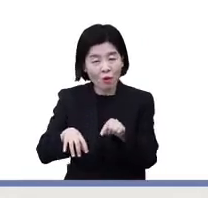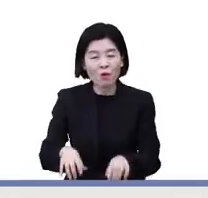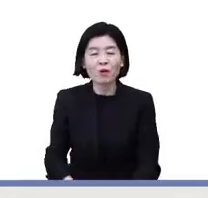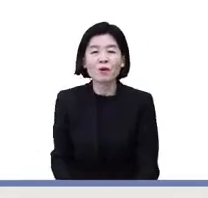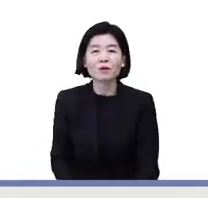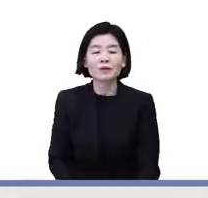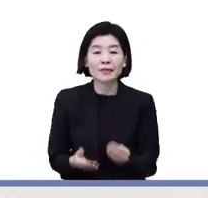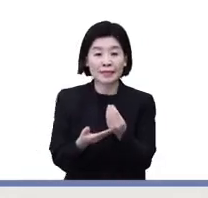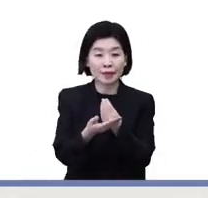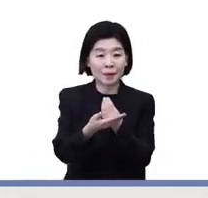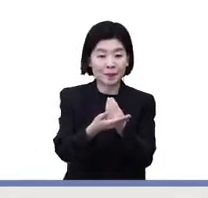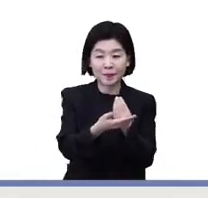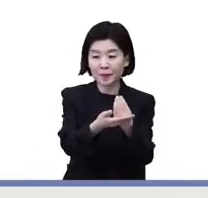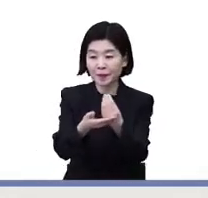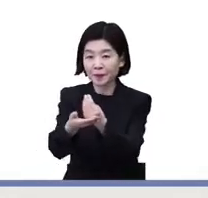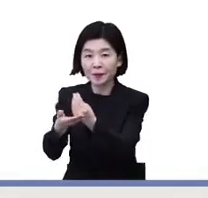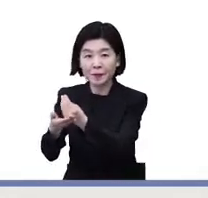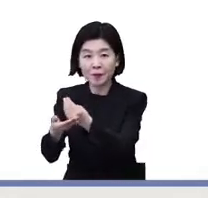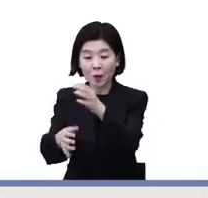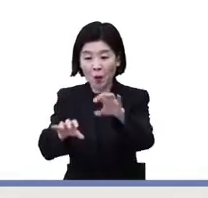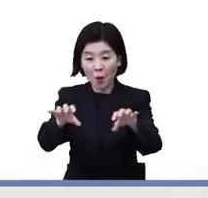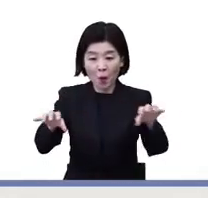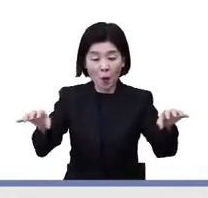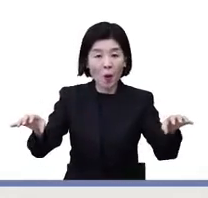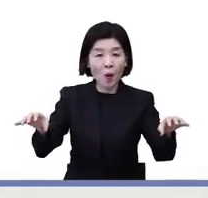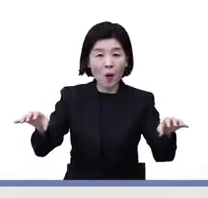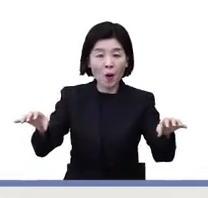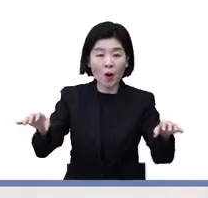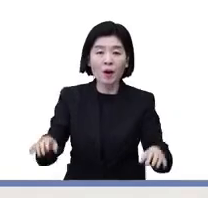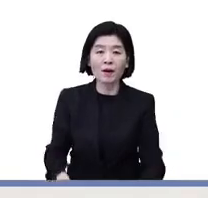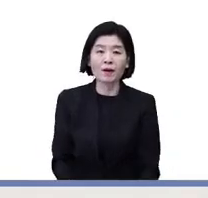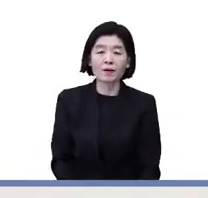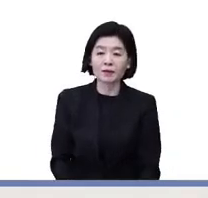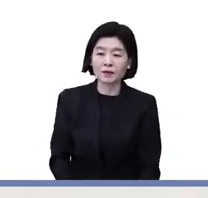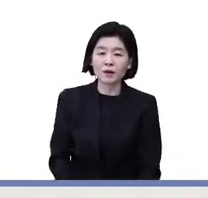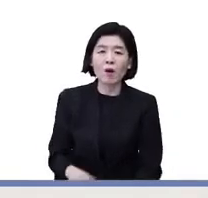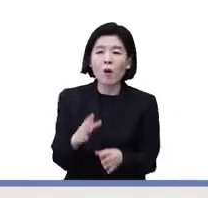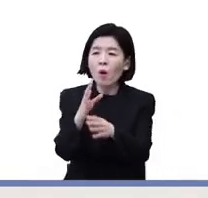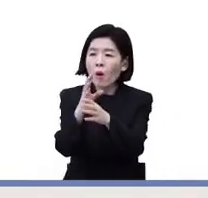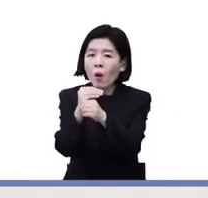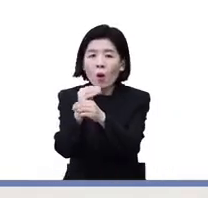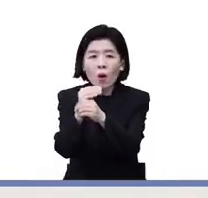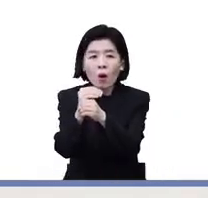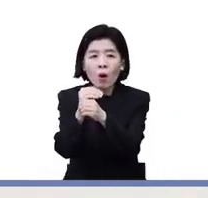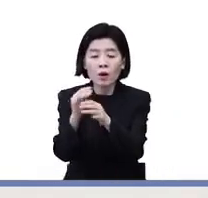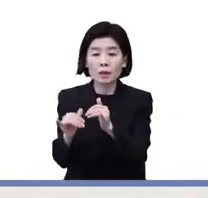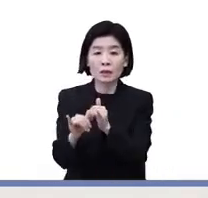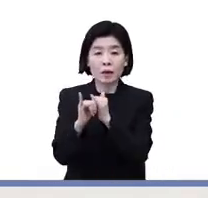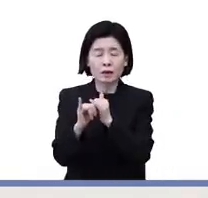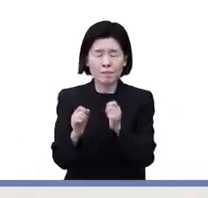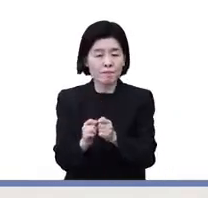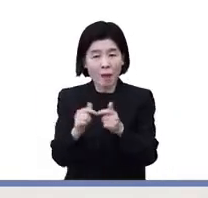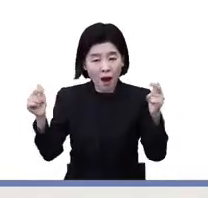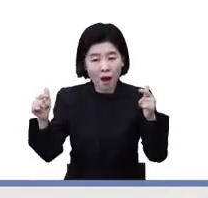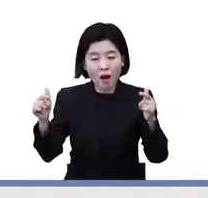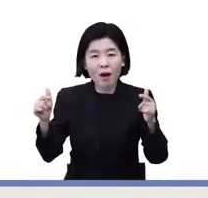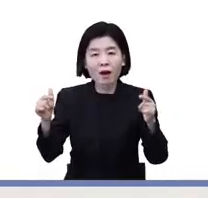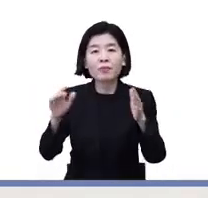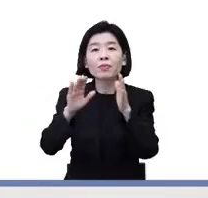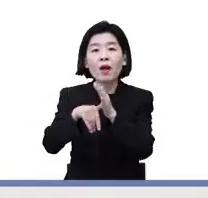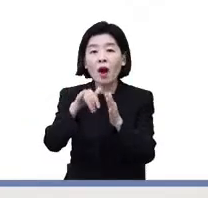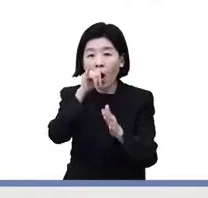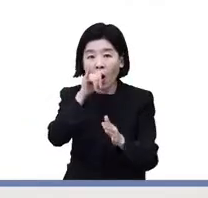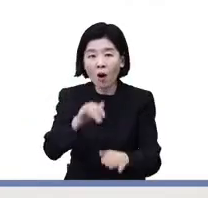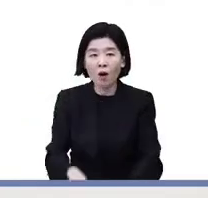여러 섬으로 이루어진 곳인데, 여기서 이 그래프를 보시면은 특정 기간에 굉장히 자살이 엄청나게 늘었죠. 저